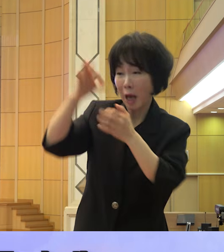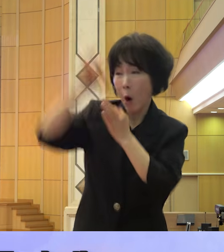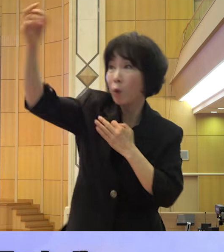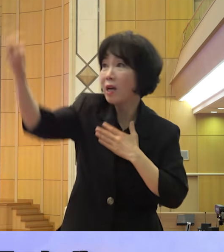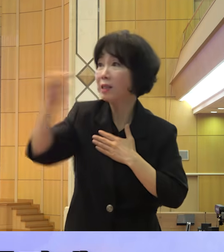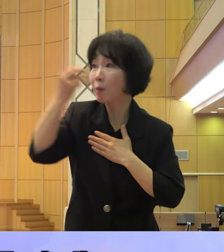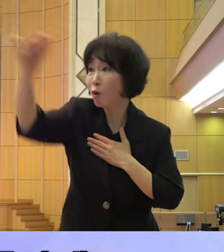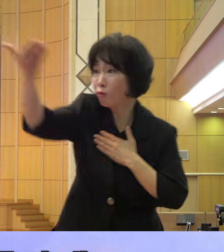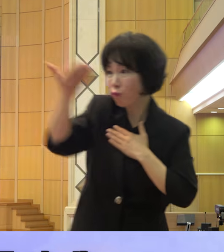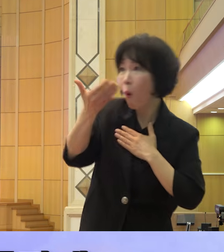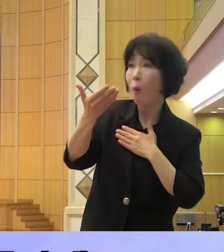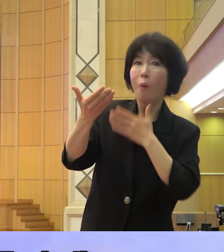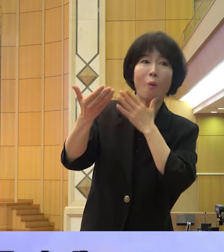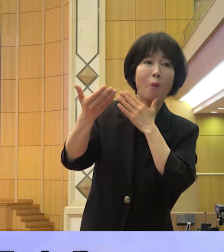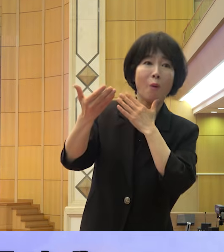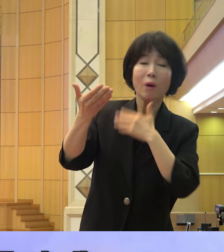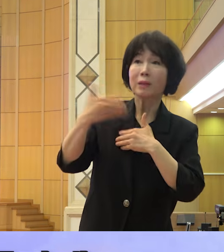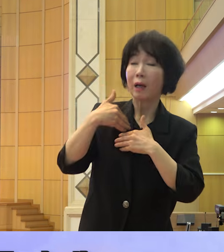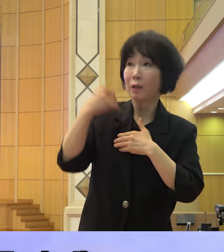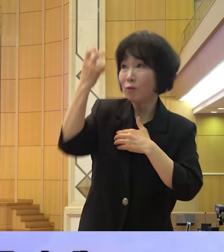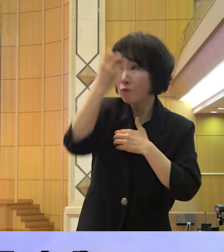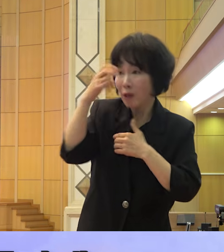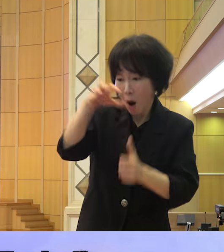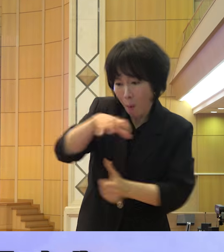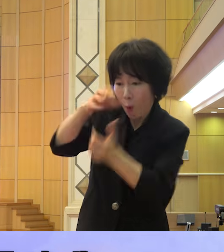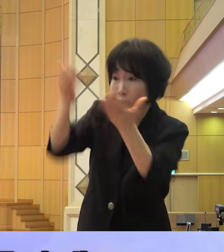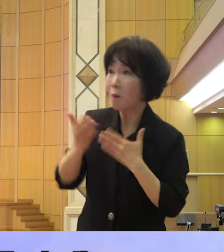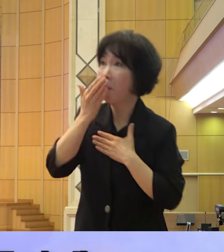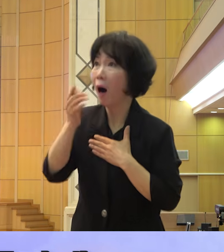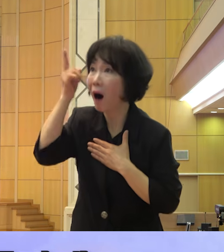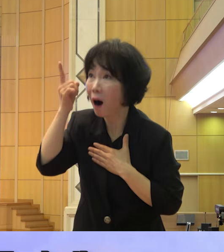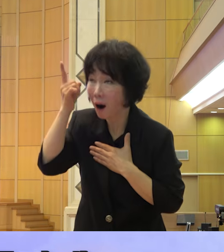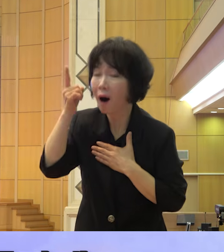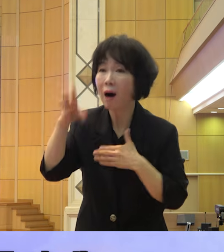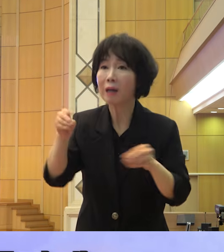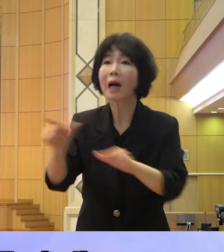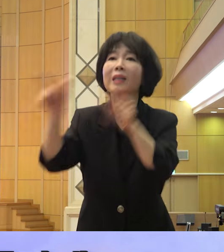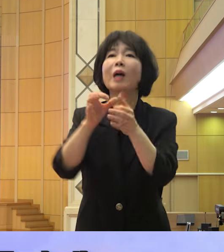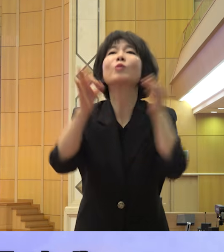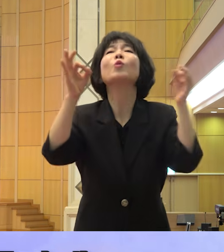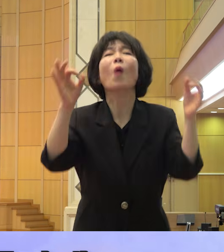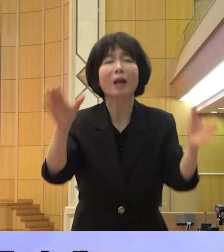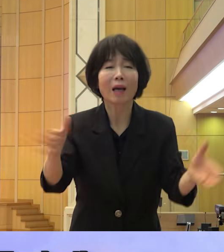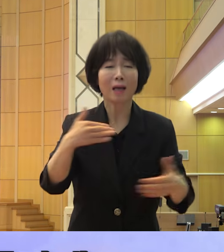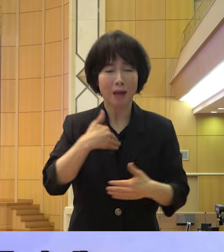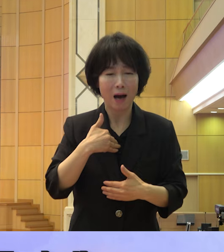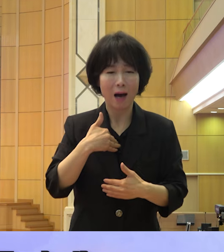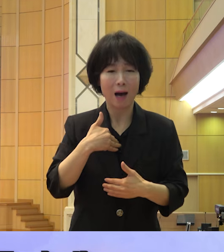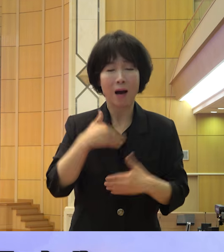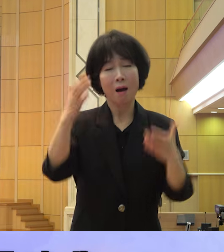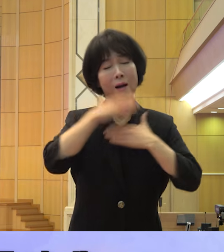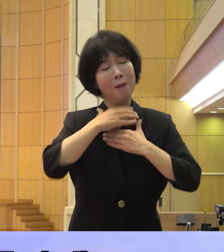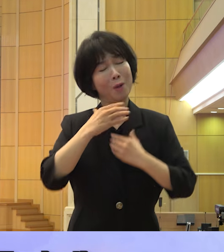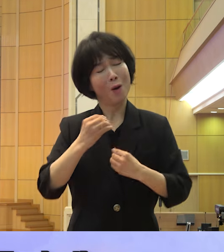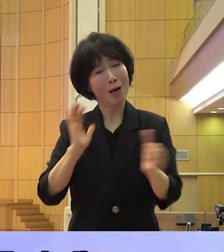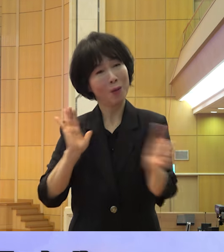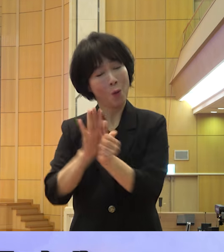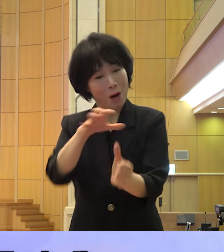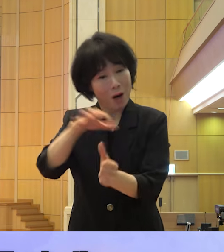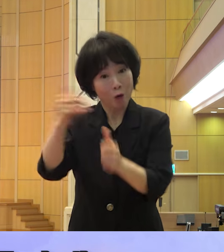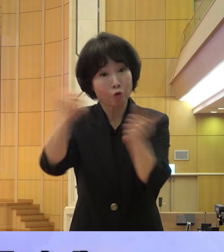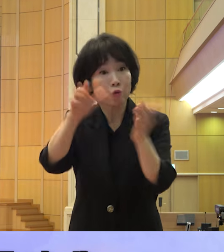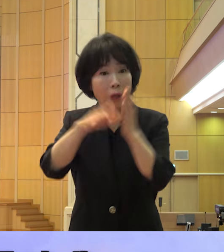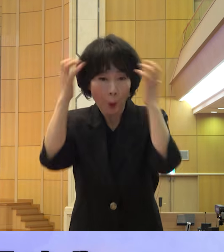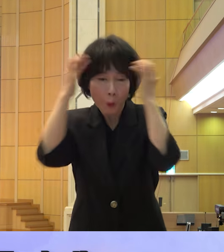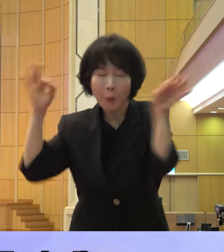영원한 생명이 되시고 나를 눈동자같이 지켜주시고 이 땅에 산날 동안에서도 이렇게 평안하게 해주시고 죽을